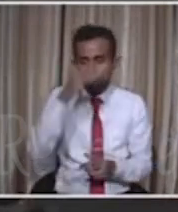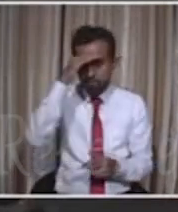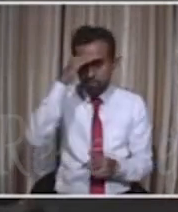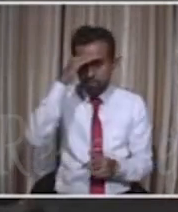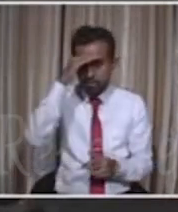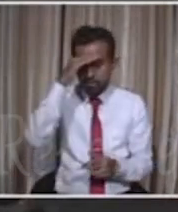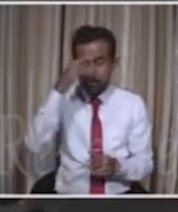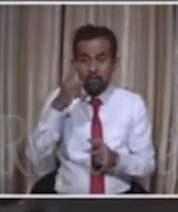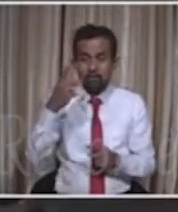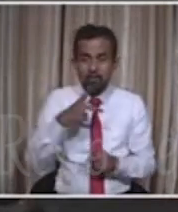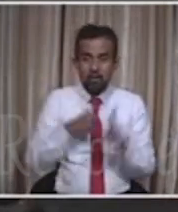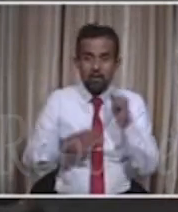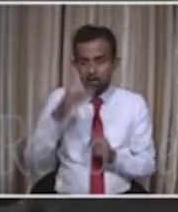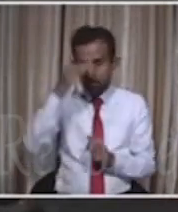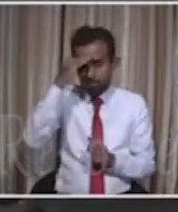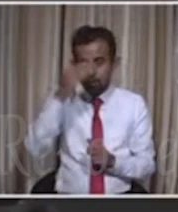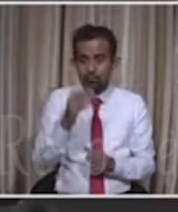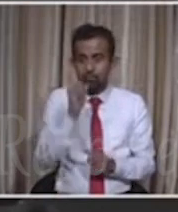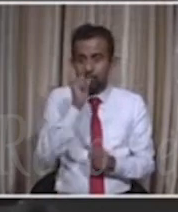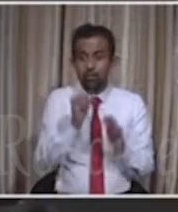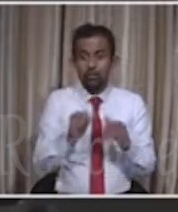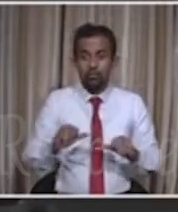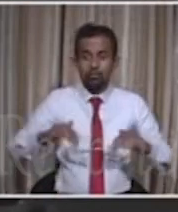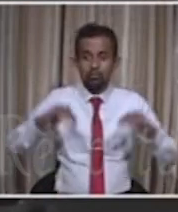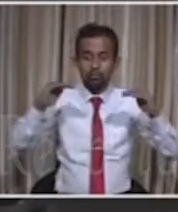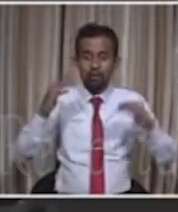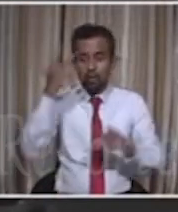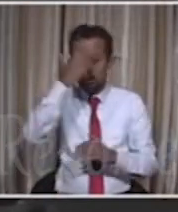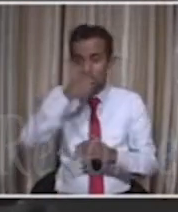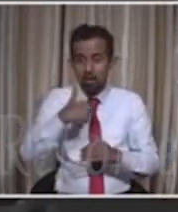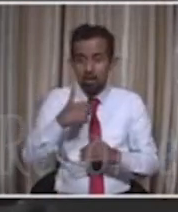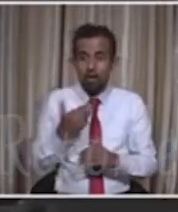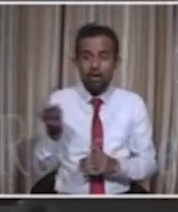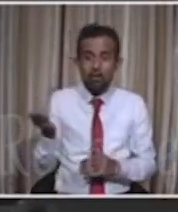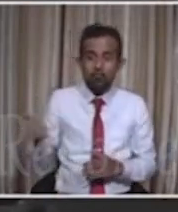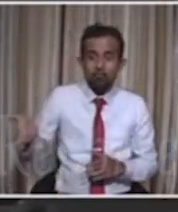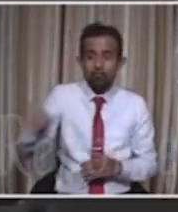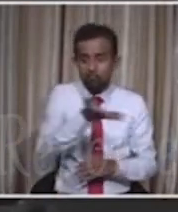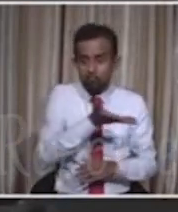නියෝජ්‍ය කතානායකතුමනි වතුරෙන් යටවෙච්ච මේ සුන්දර මන්දිරය ගැනත් කියන්න ඕනි